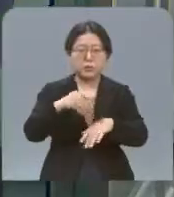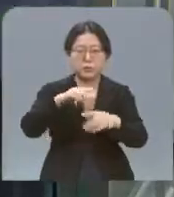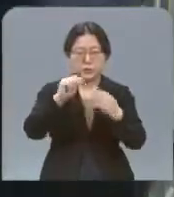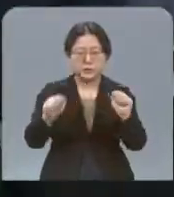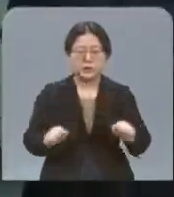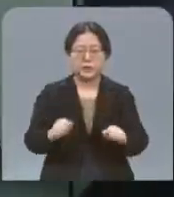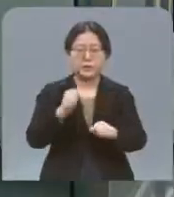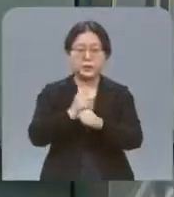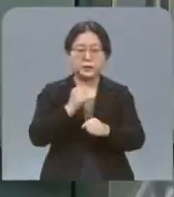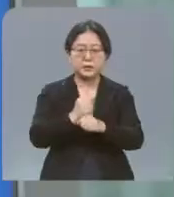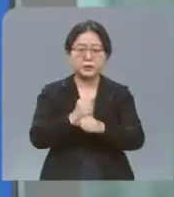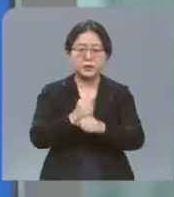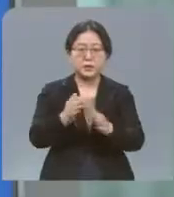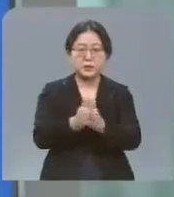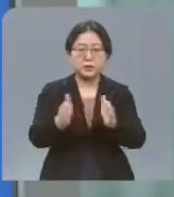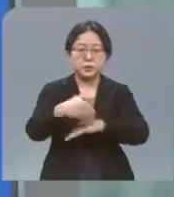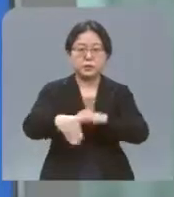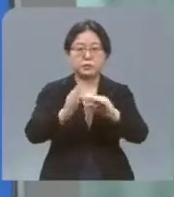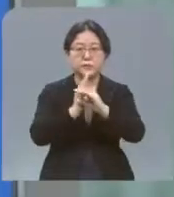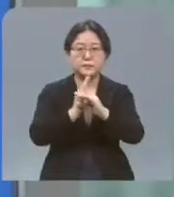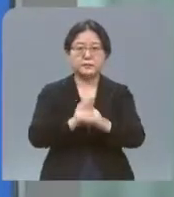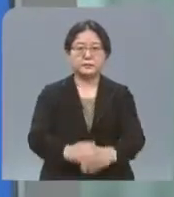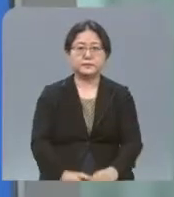시스템 구축에도 나설 예정입니다.